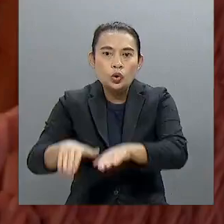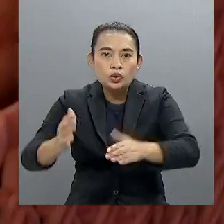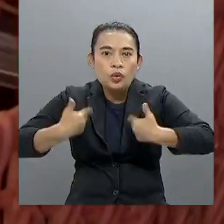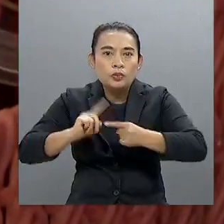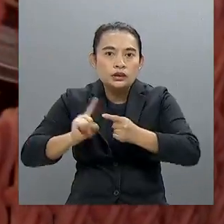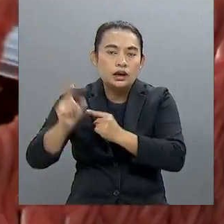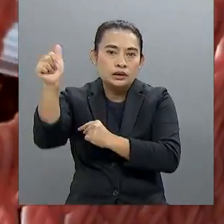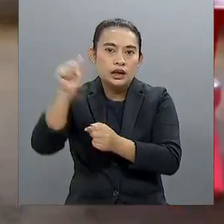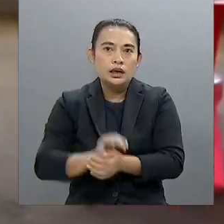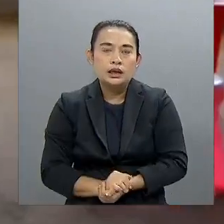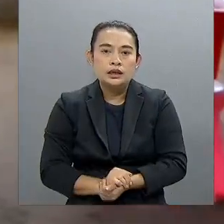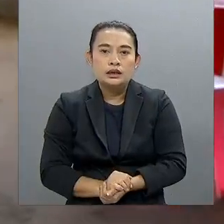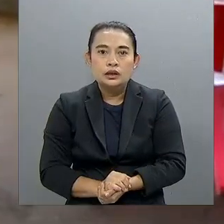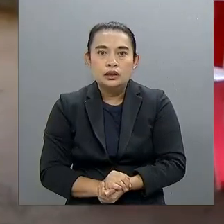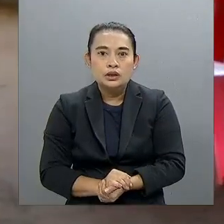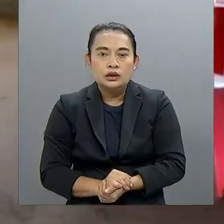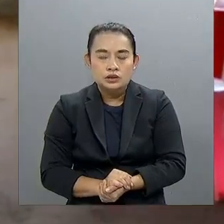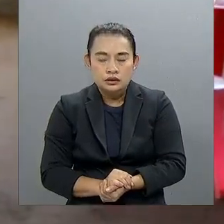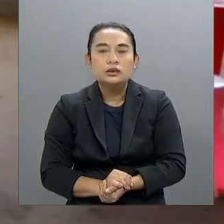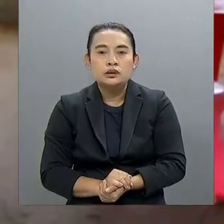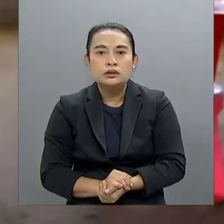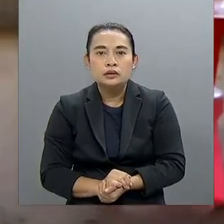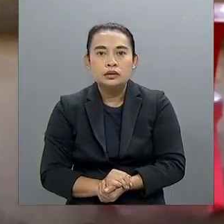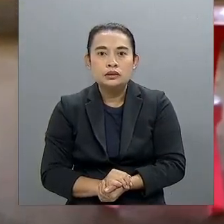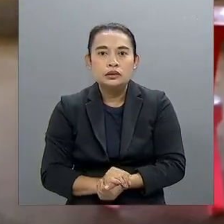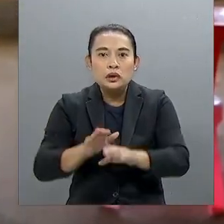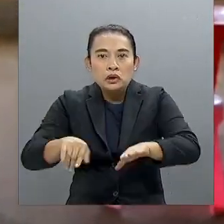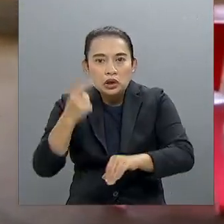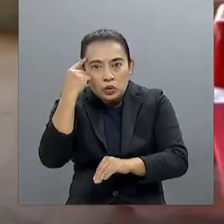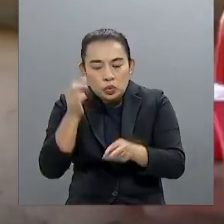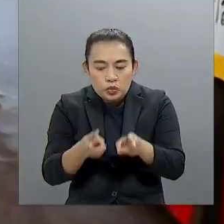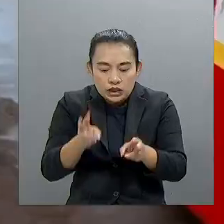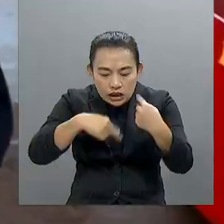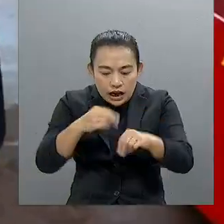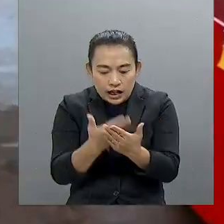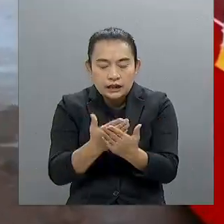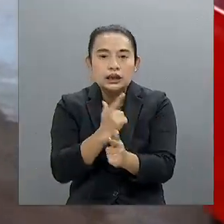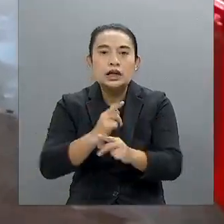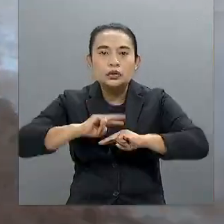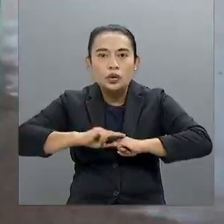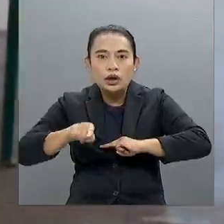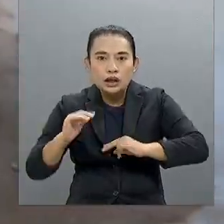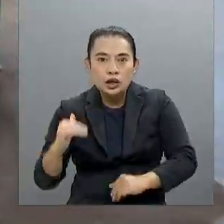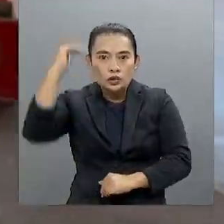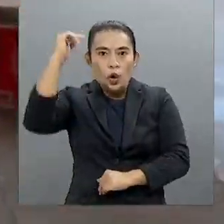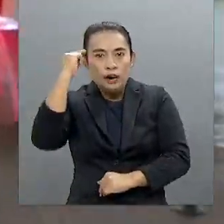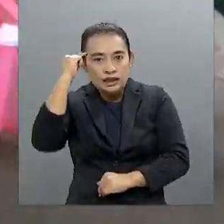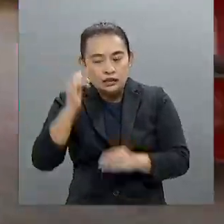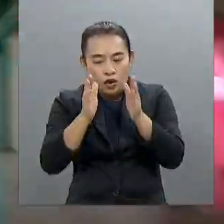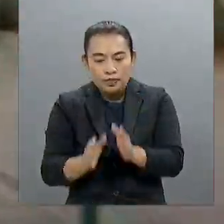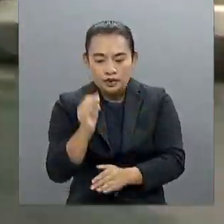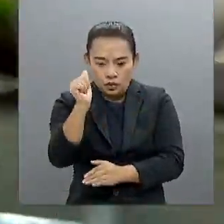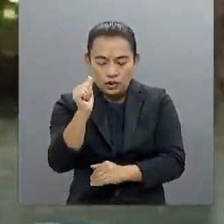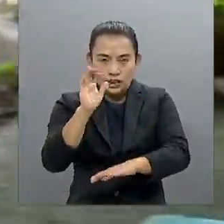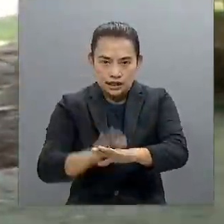มาหากินต้แต่เล็ๆแบบนี้นะตัวขึ้นไปจะเป็นคนดีและกเป็คนทเก่งควบควกั